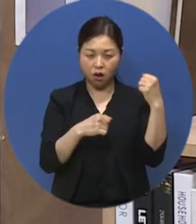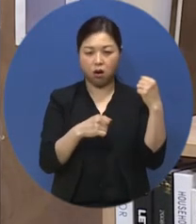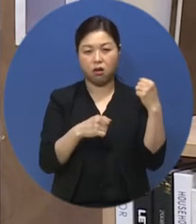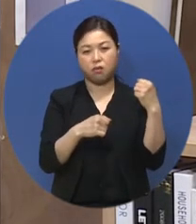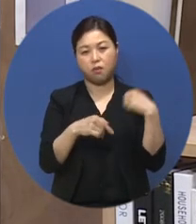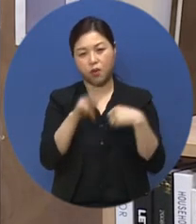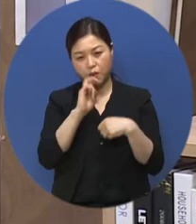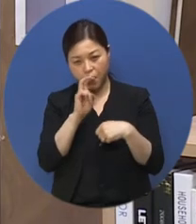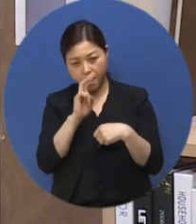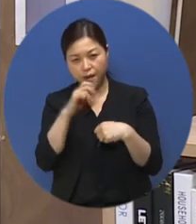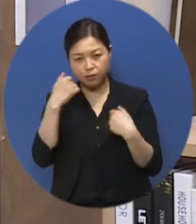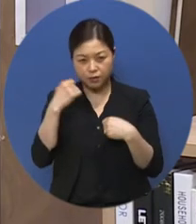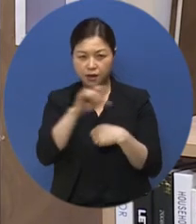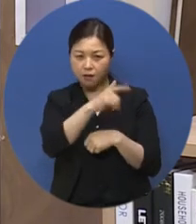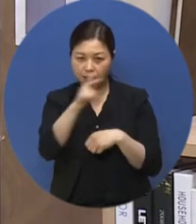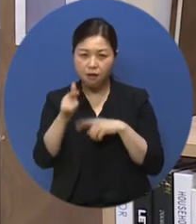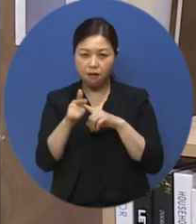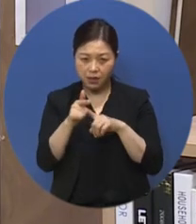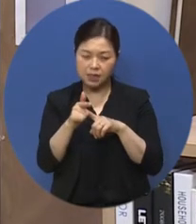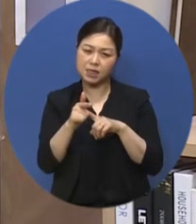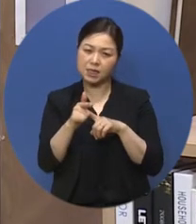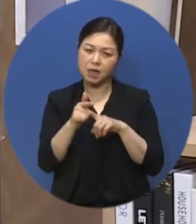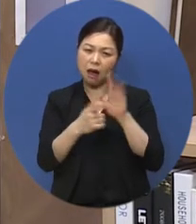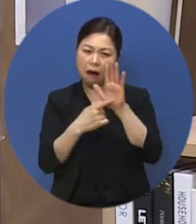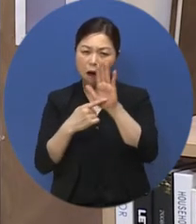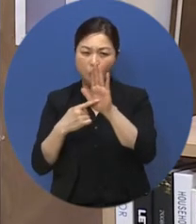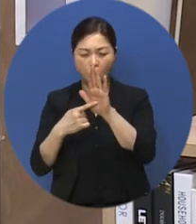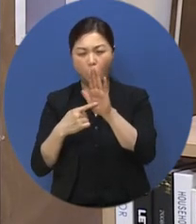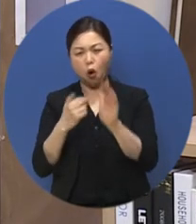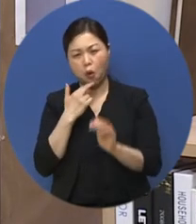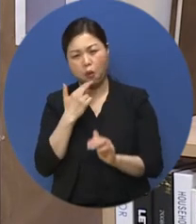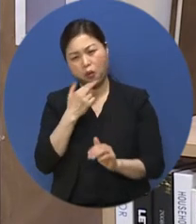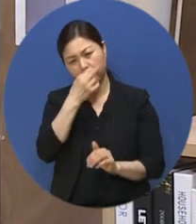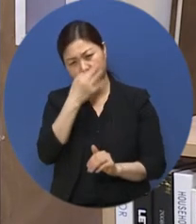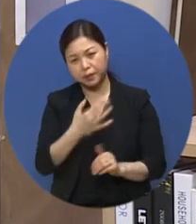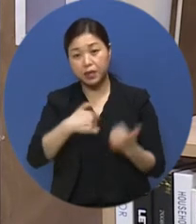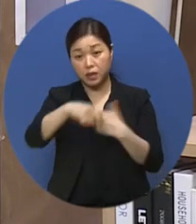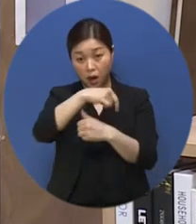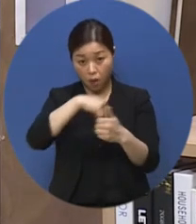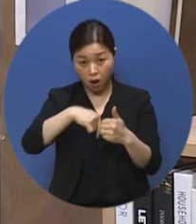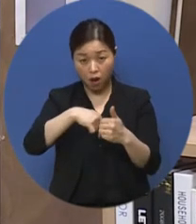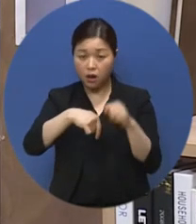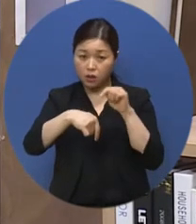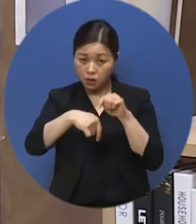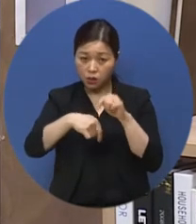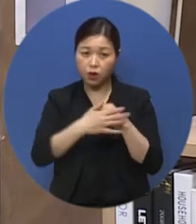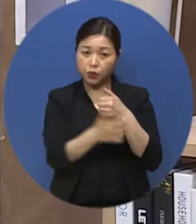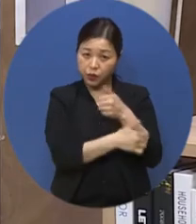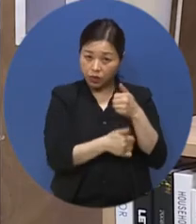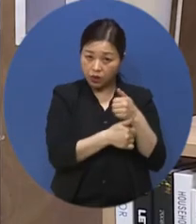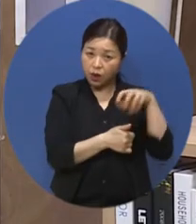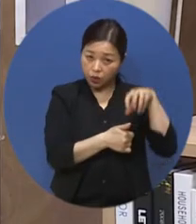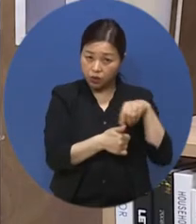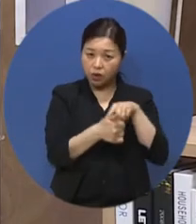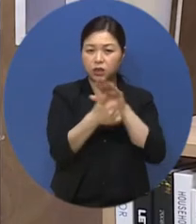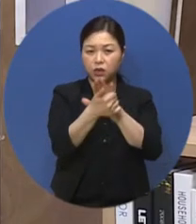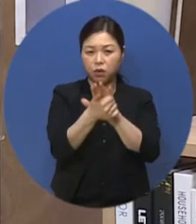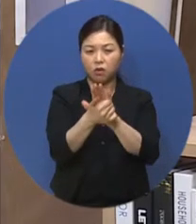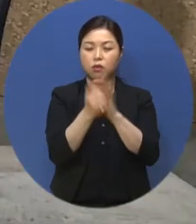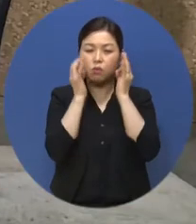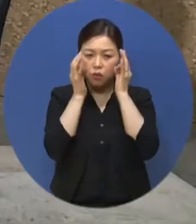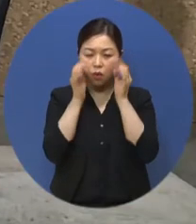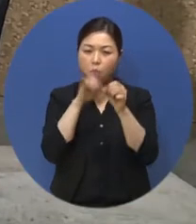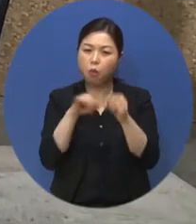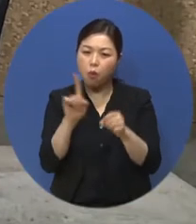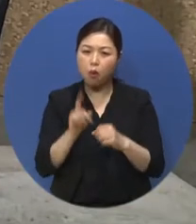뭐 뮤지컬 이런 공연계가 굉장히 좀 힘든 상황인데 이런 부분에 대해서는 위원회에서 어떻게 극복을 하기 위해 노력하고 계신가요?